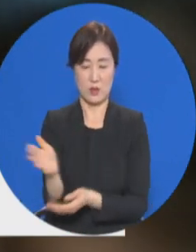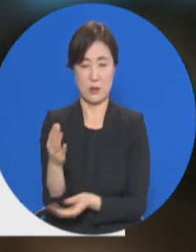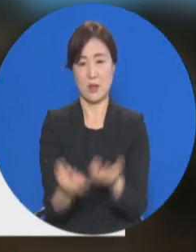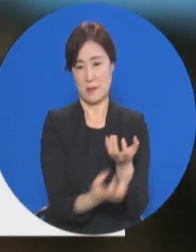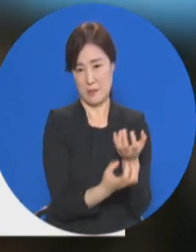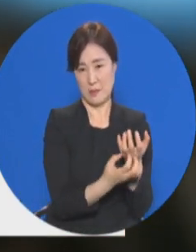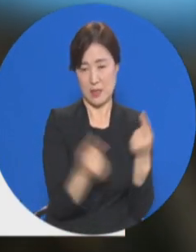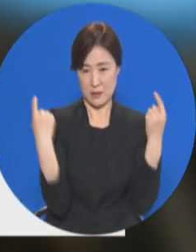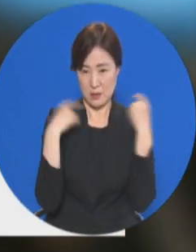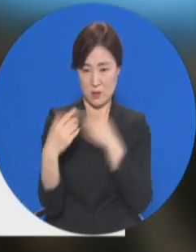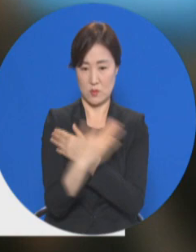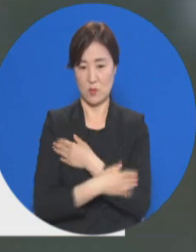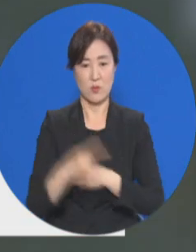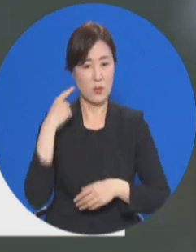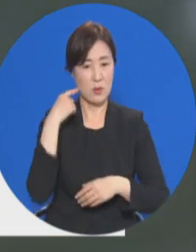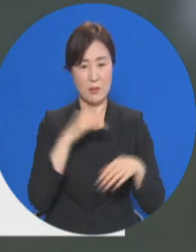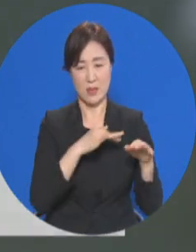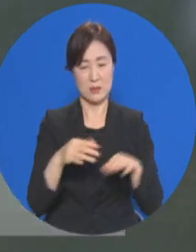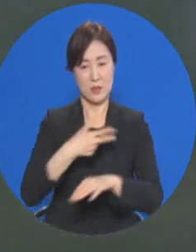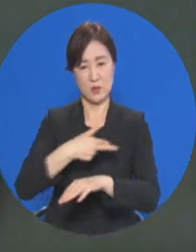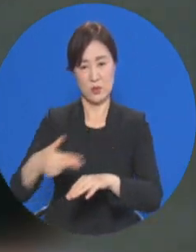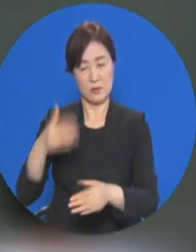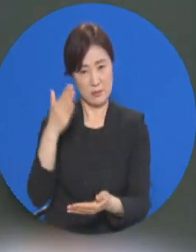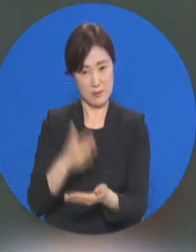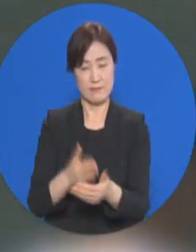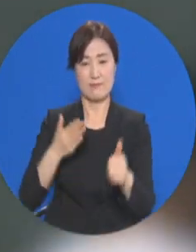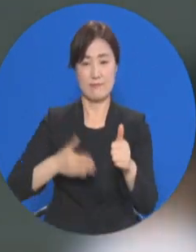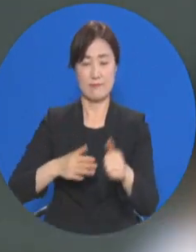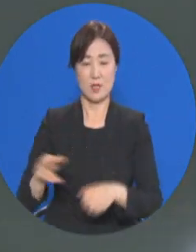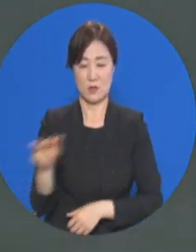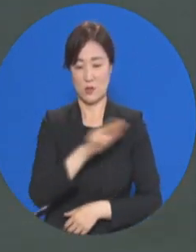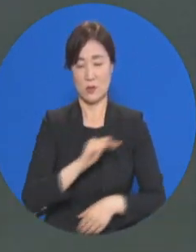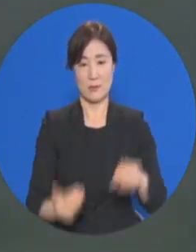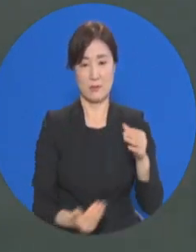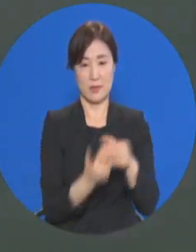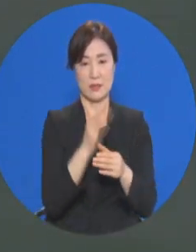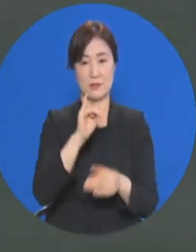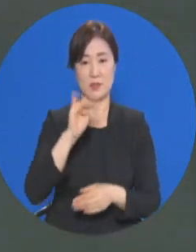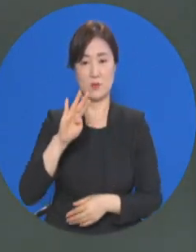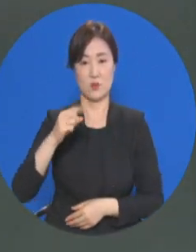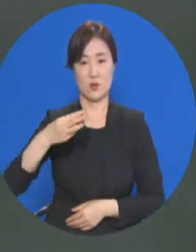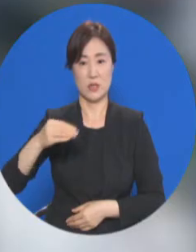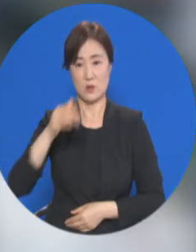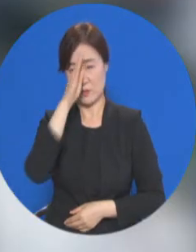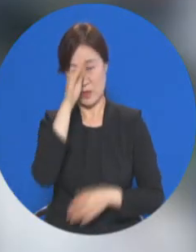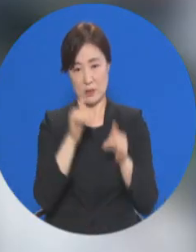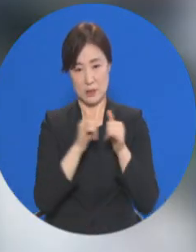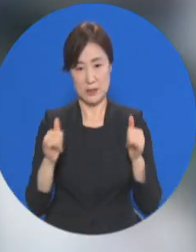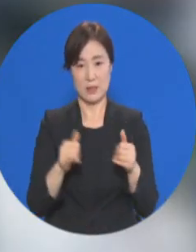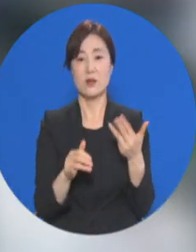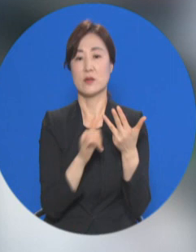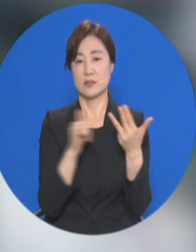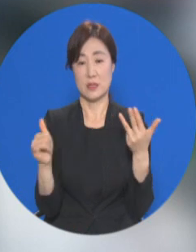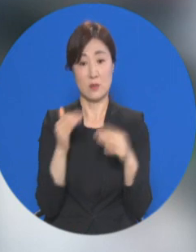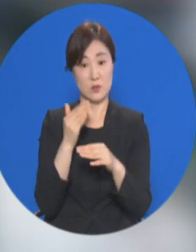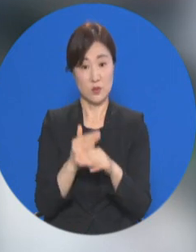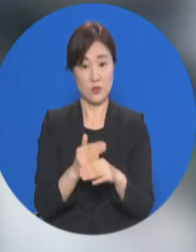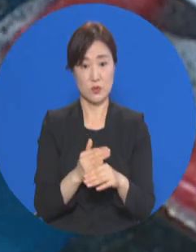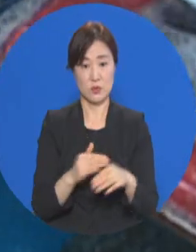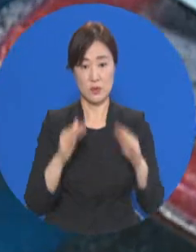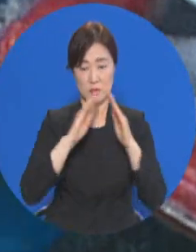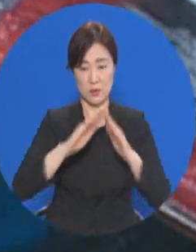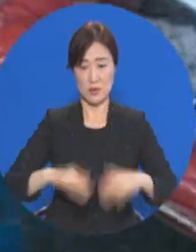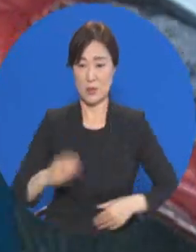해수욕을 삼가해달라고 당부했습니다. 올해 전국에서 발생한 비브리오 폐혈증 환자는 모두 8명으로 전남과